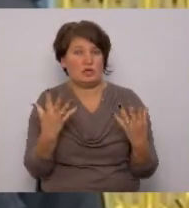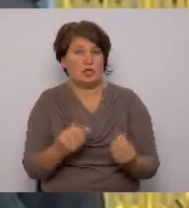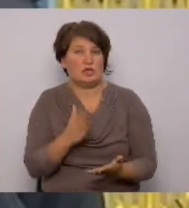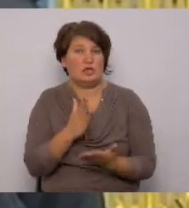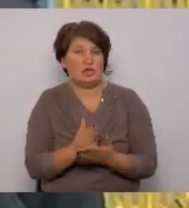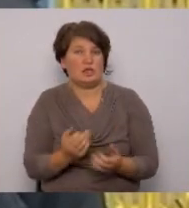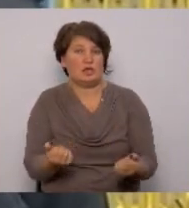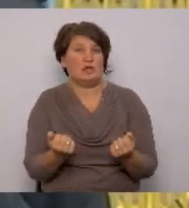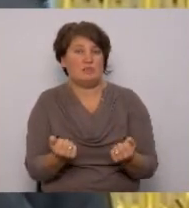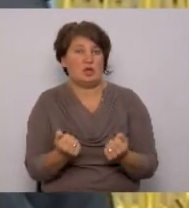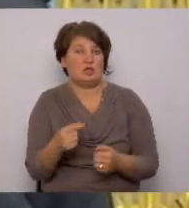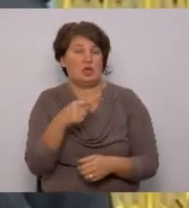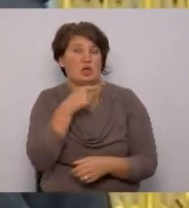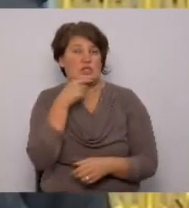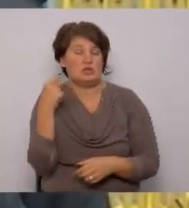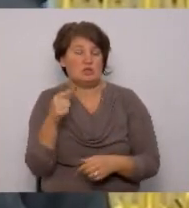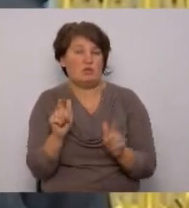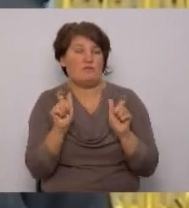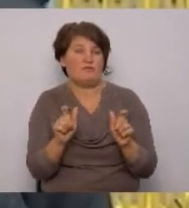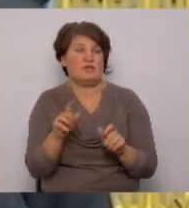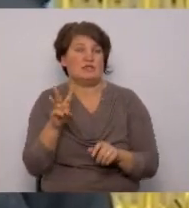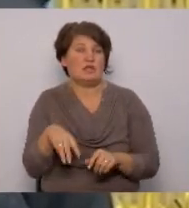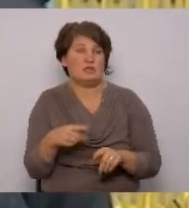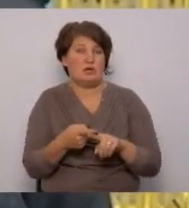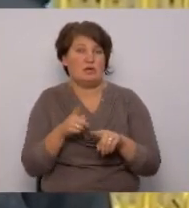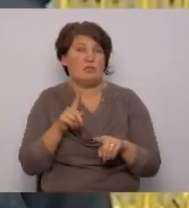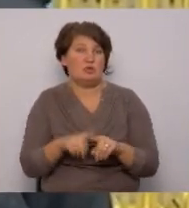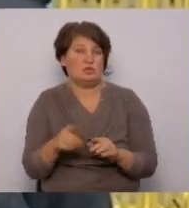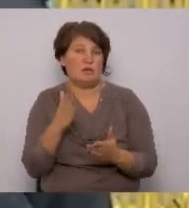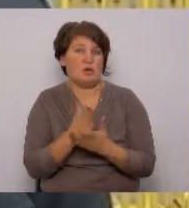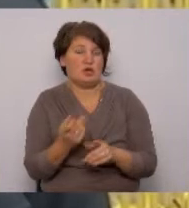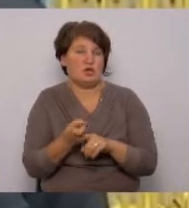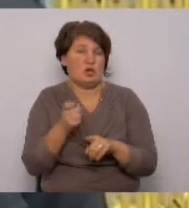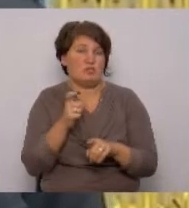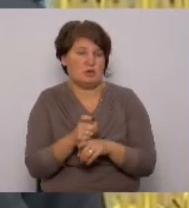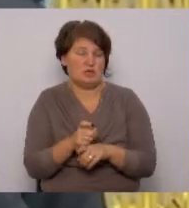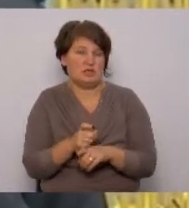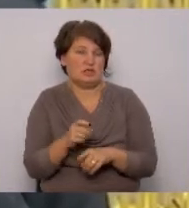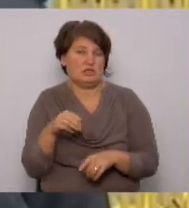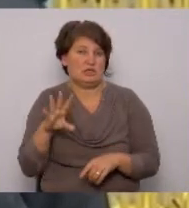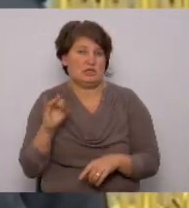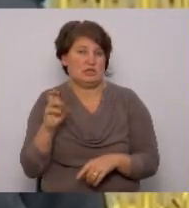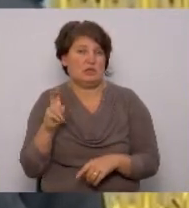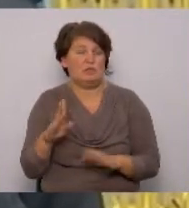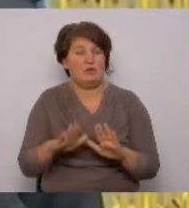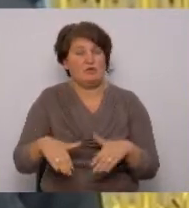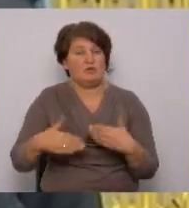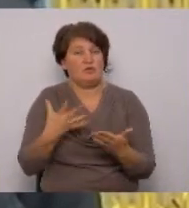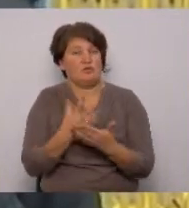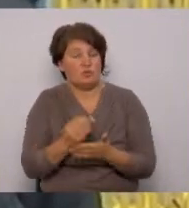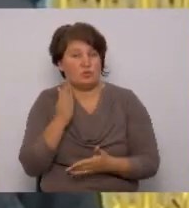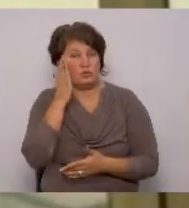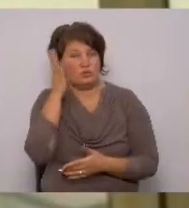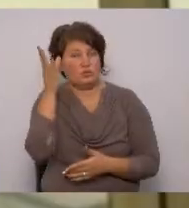далі Росію в санкціях, тому що на Росію це має найбільший тиск. Ми висловили свою позицію, ми вважаємо, що